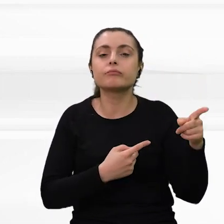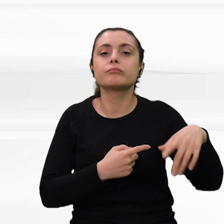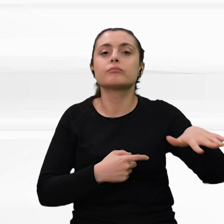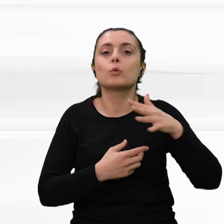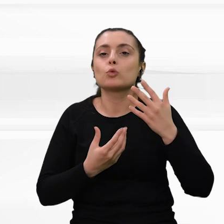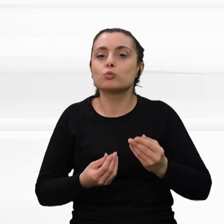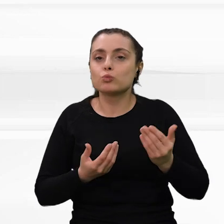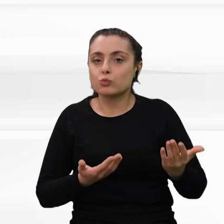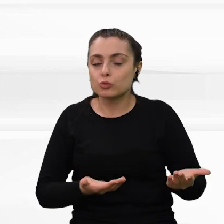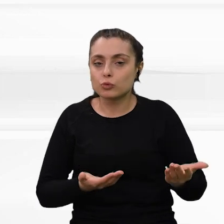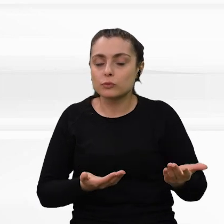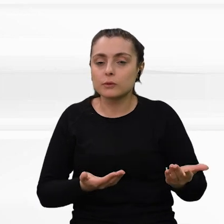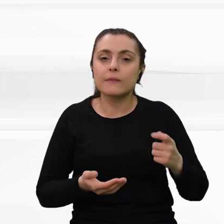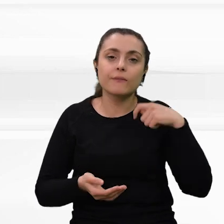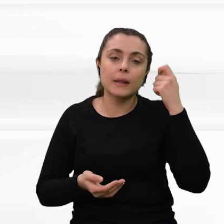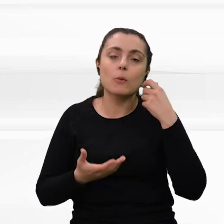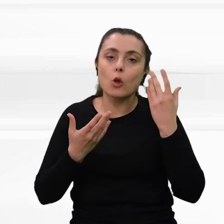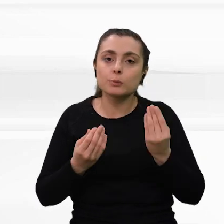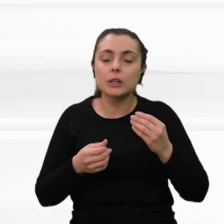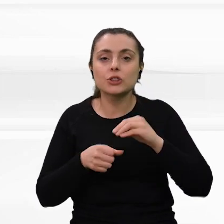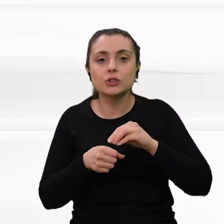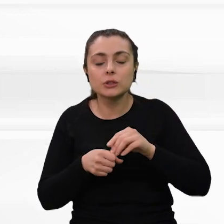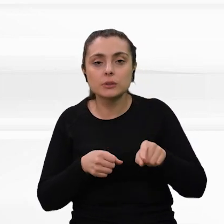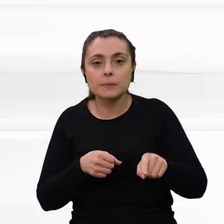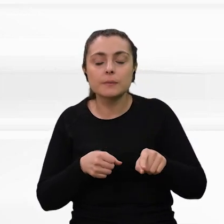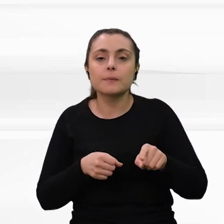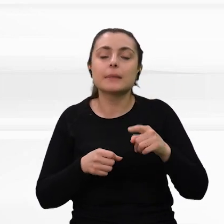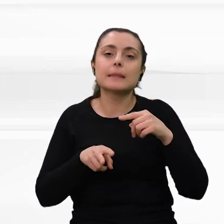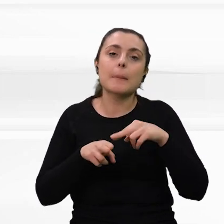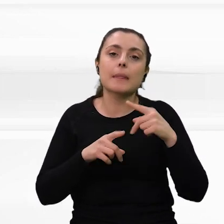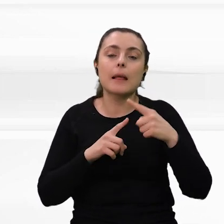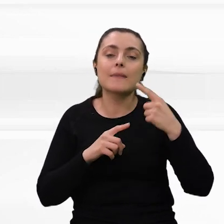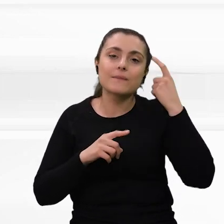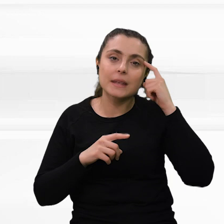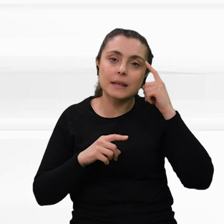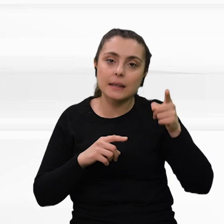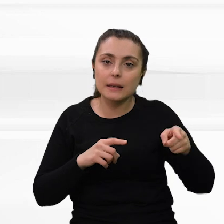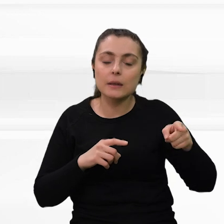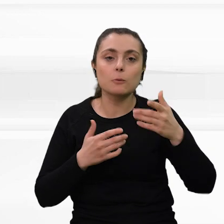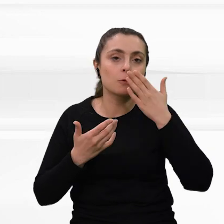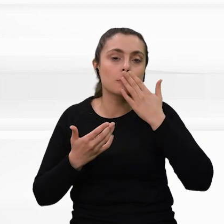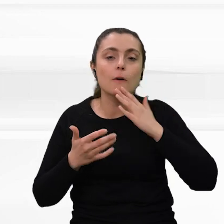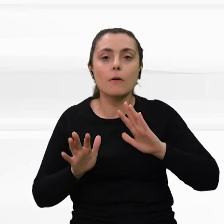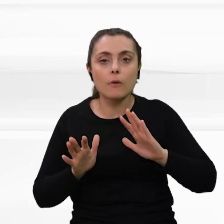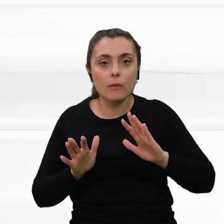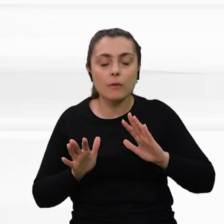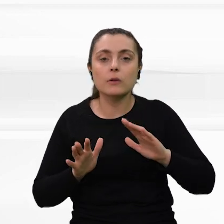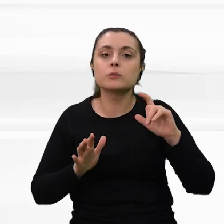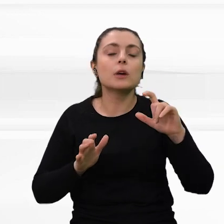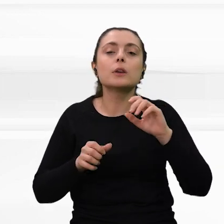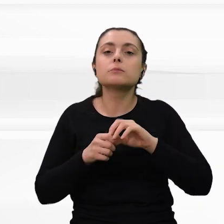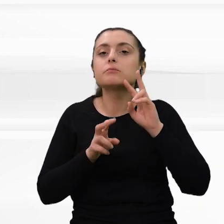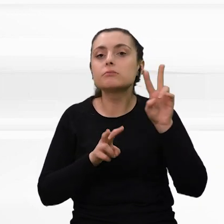dayanarak dayanarak oluşturmuştur filmin oluşum aşamasında Kemal Tahir'in görüşleri yok Arkadaşlar